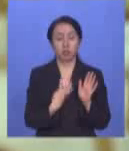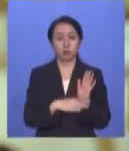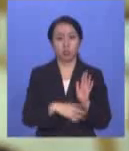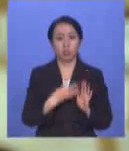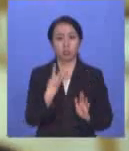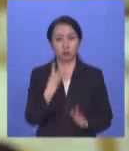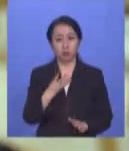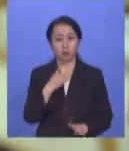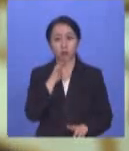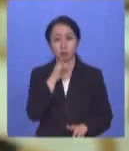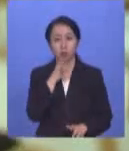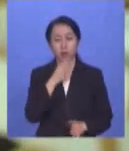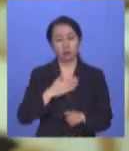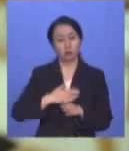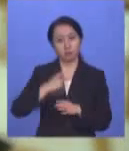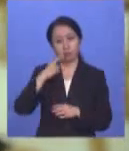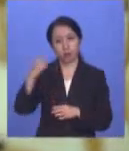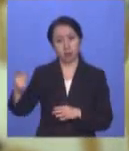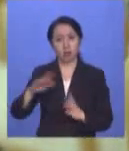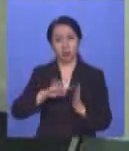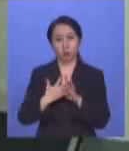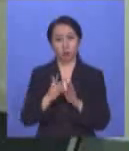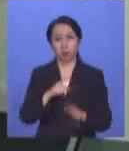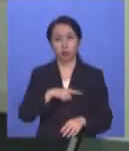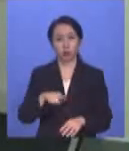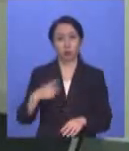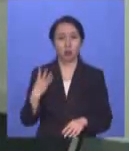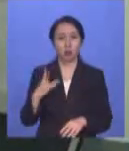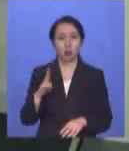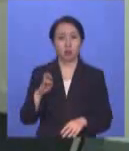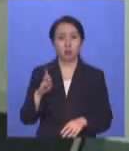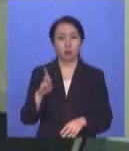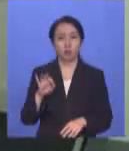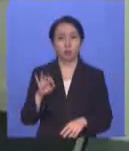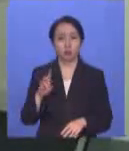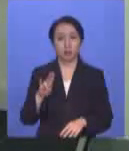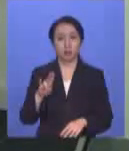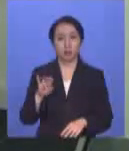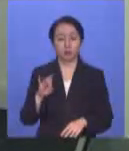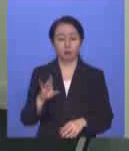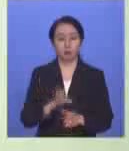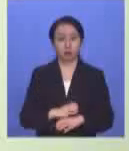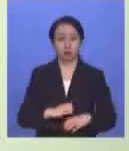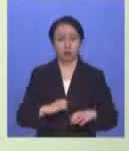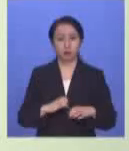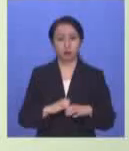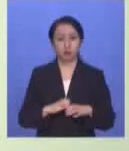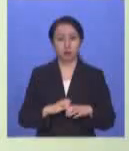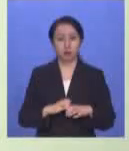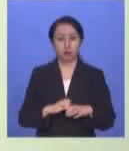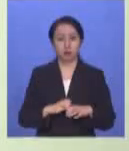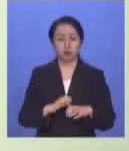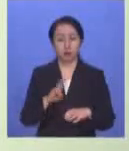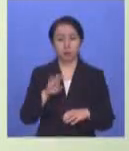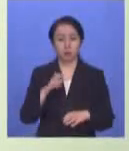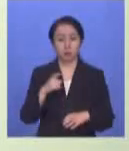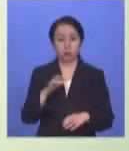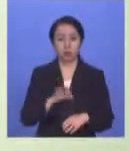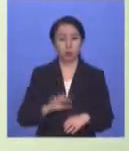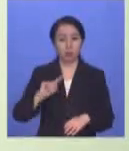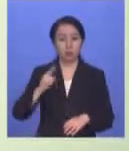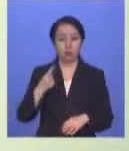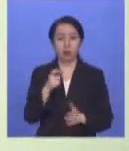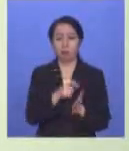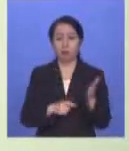1894 году в отдаленном ауле номер 4 Аксуйской волости Капальского уезда Семиреченской области. Свои